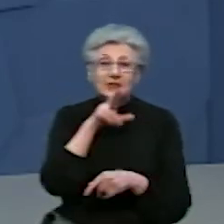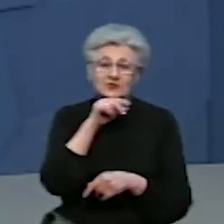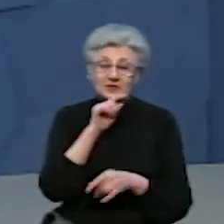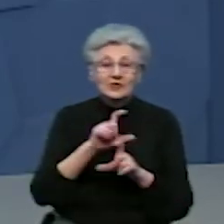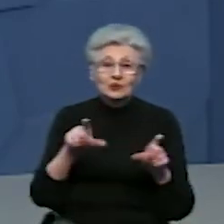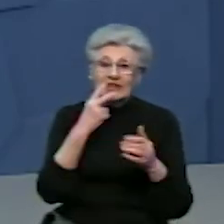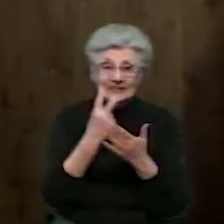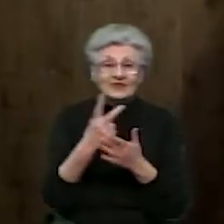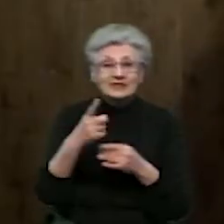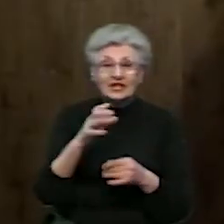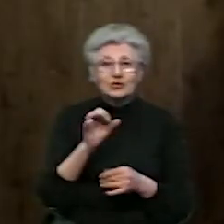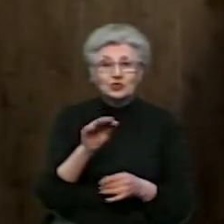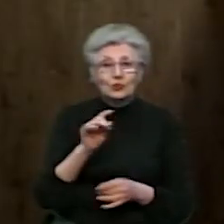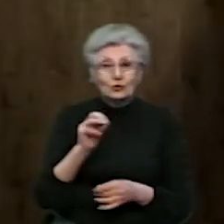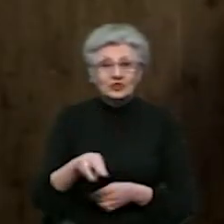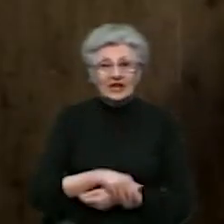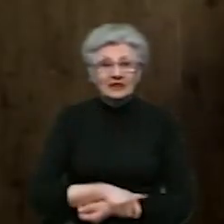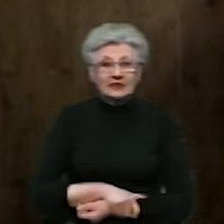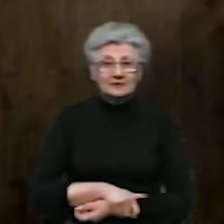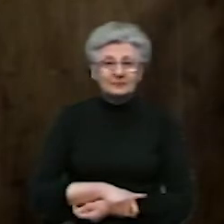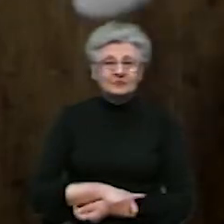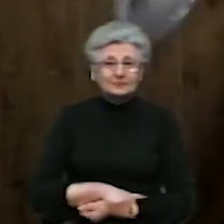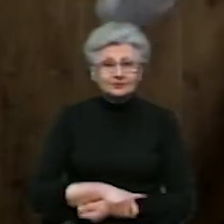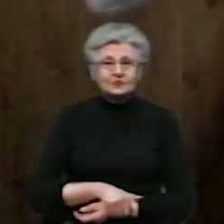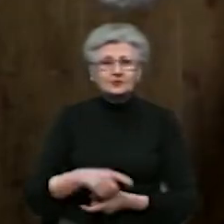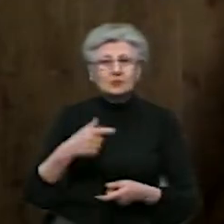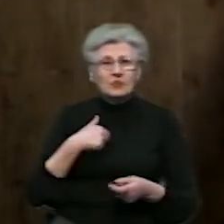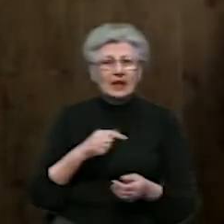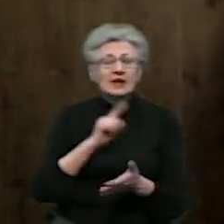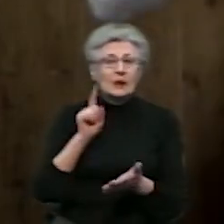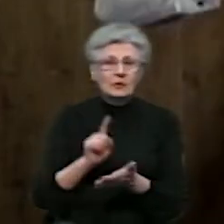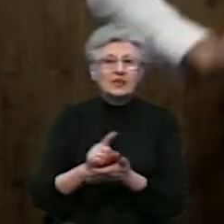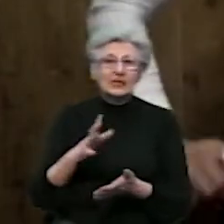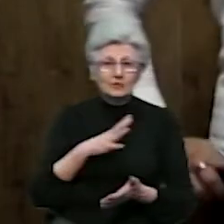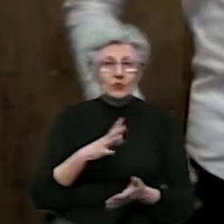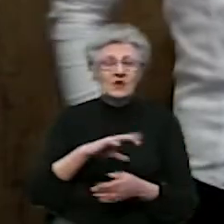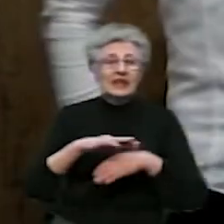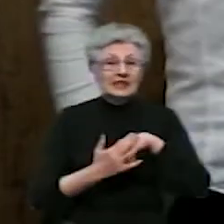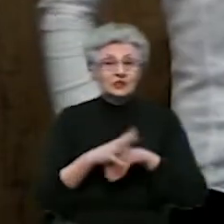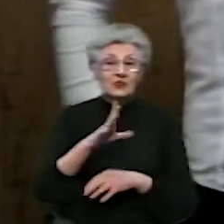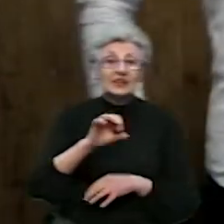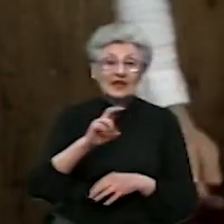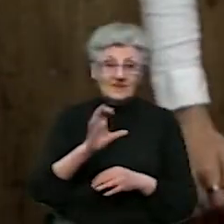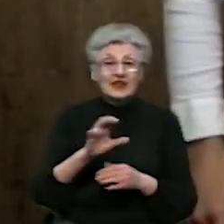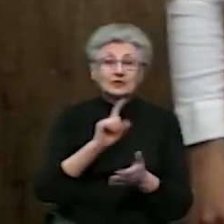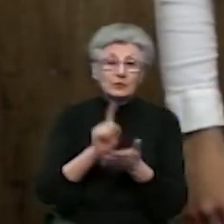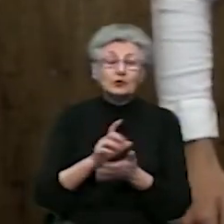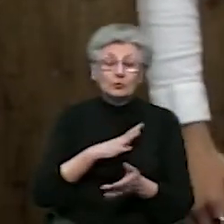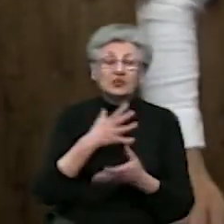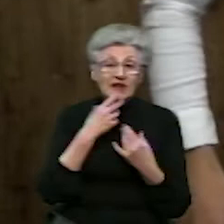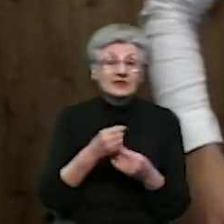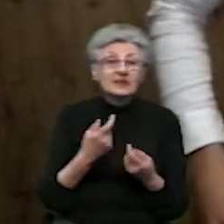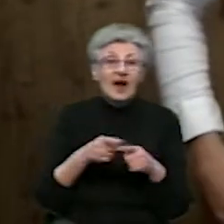Дивіться в сюжеті. Мали танцювати вальс, мало все бути класно, але у зв'язку з цим карантином нічого у нас не